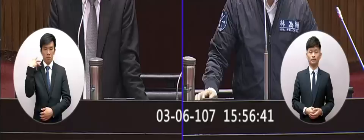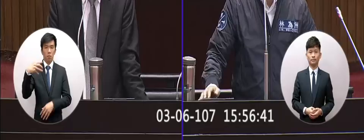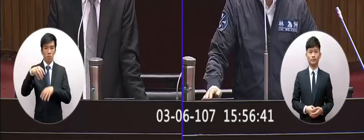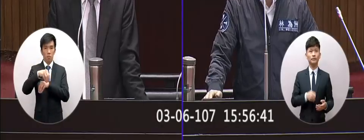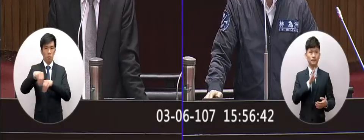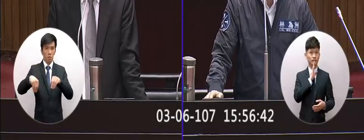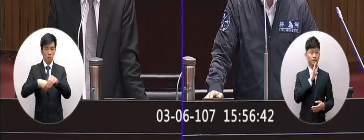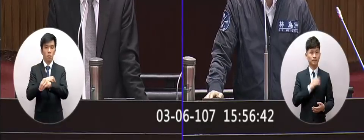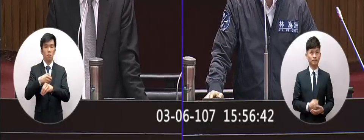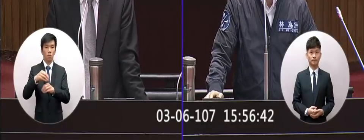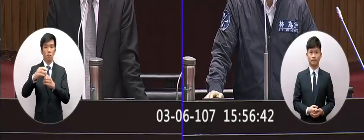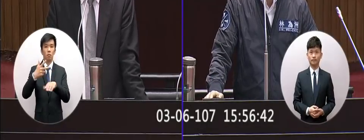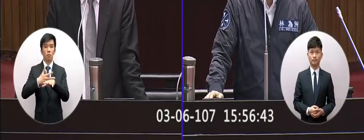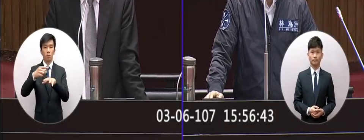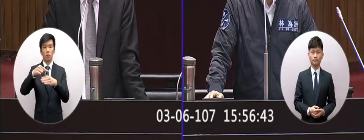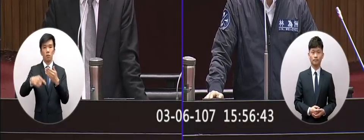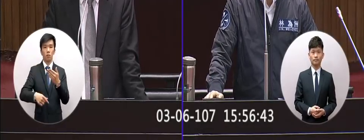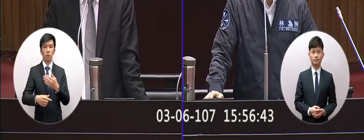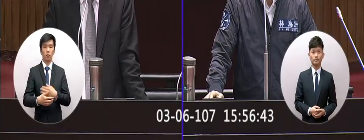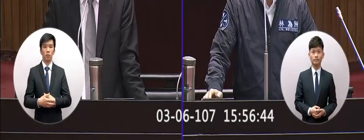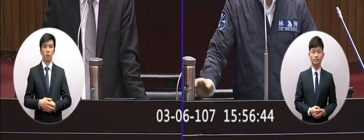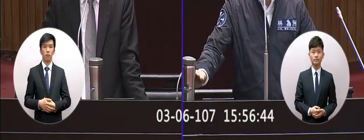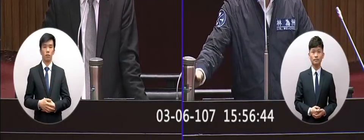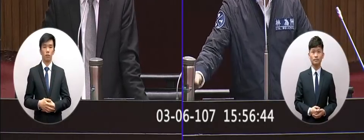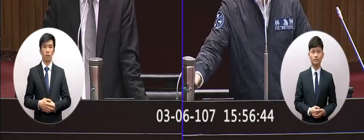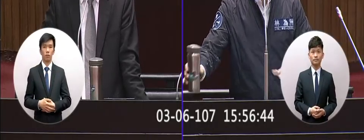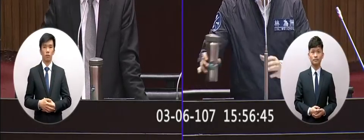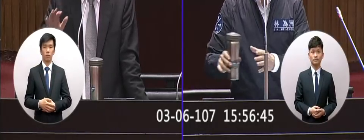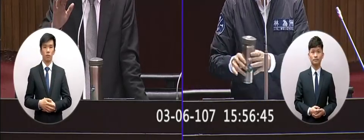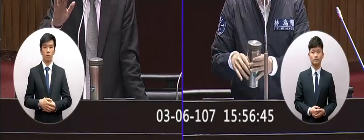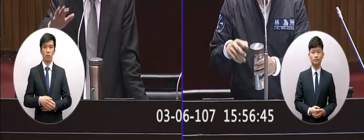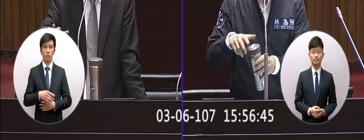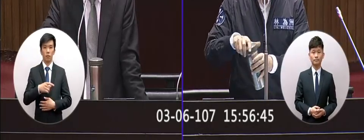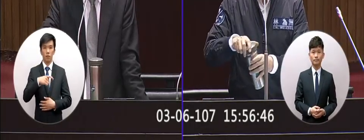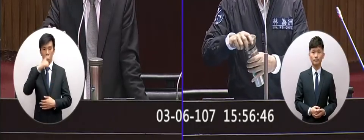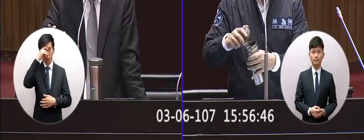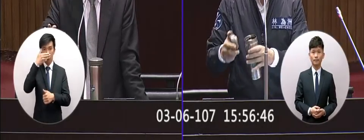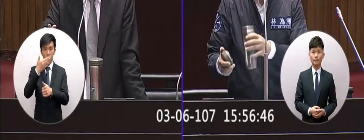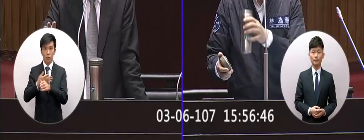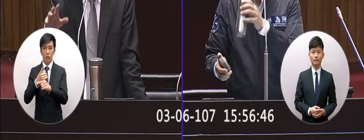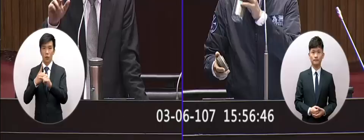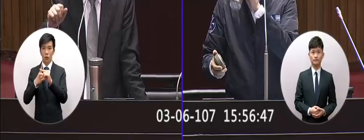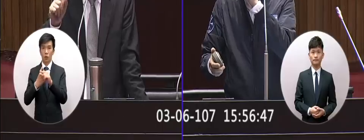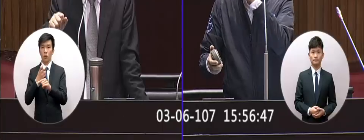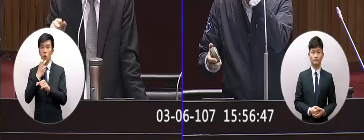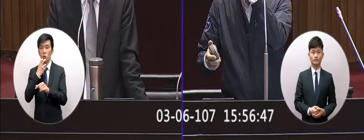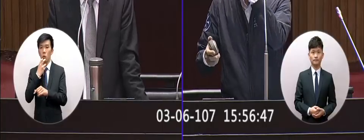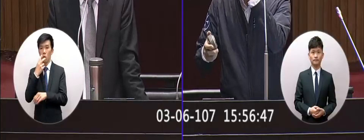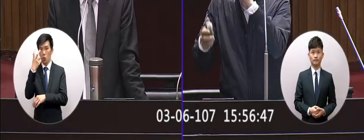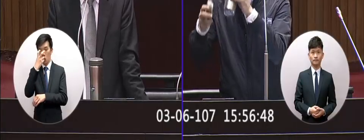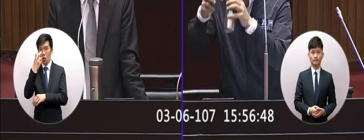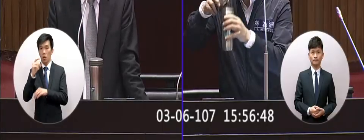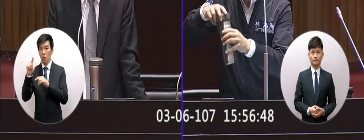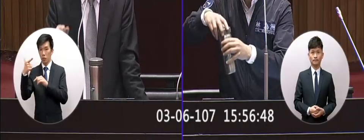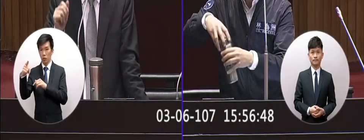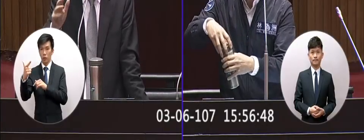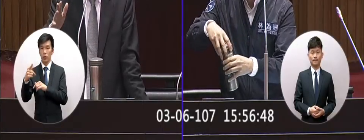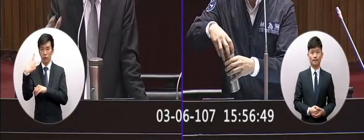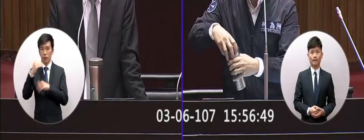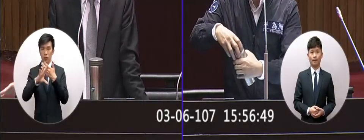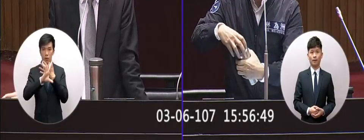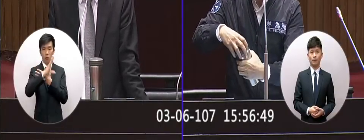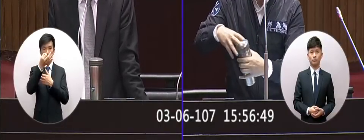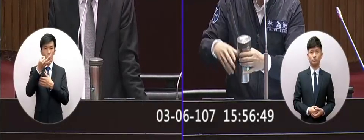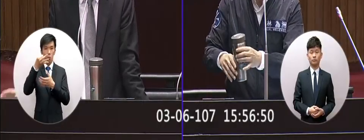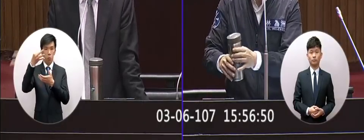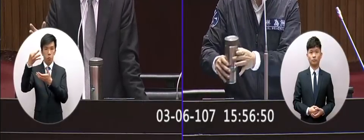是。 那这样的话呢，我们希望让这个非直辖市能够有更多的经费可